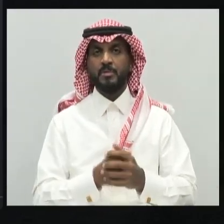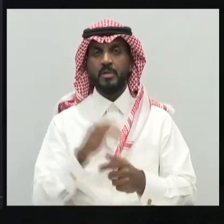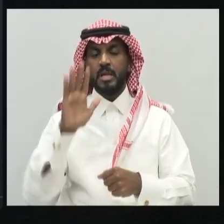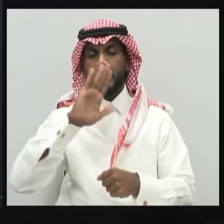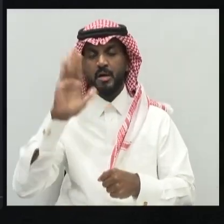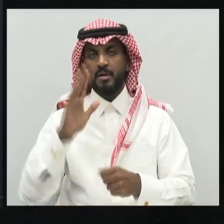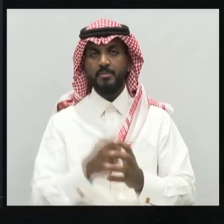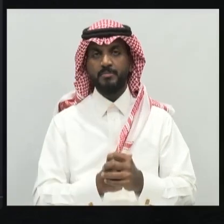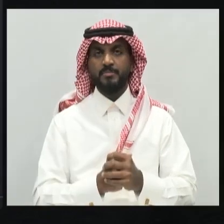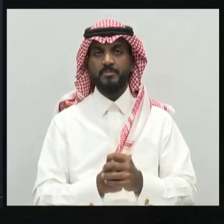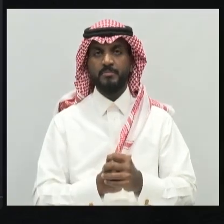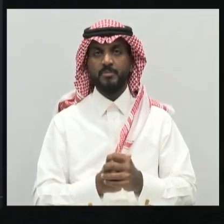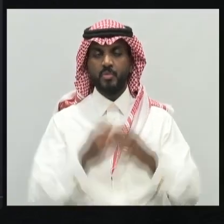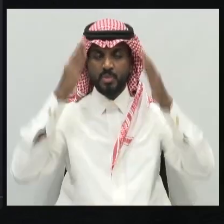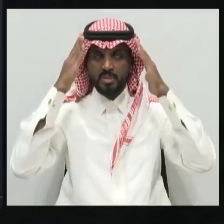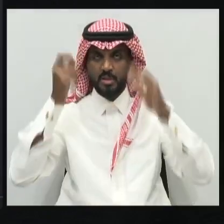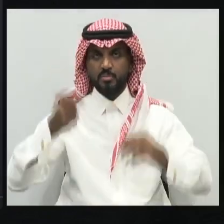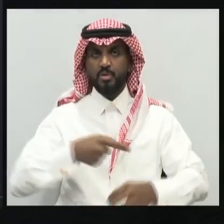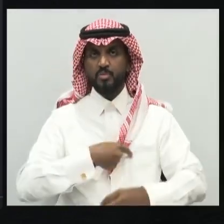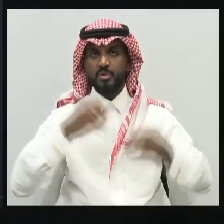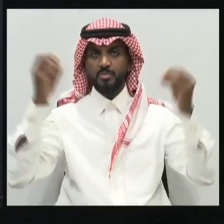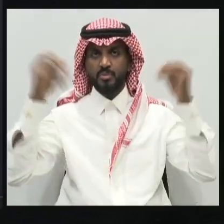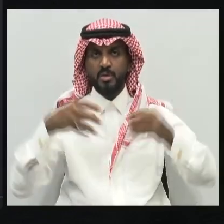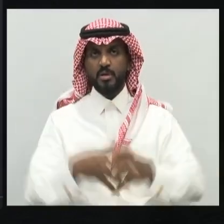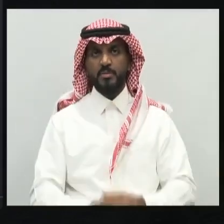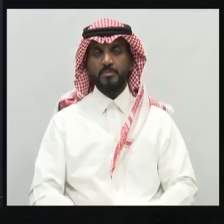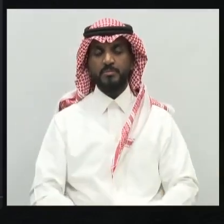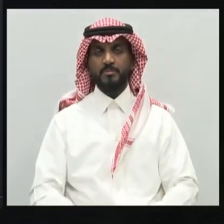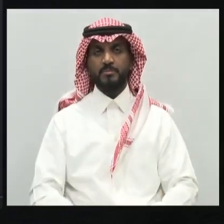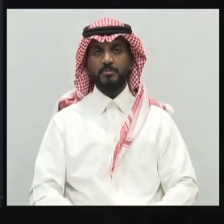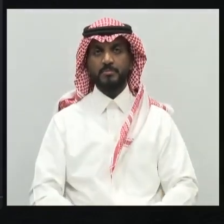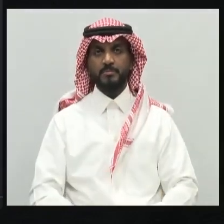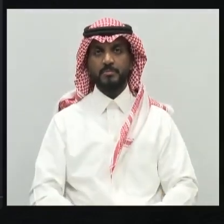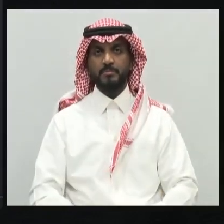والى اللقاء والسلام عليكم ورحمه الله وبركاته